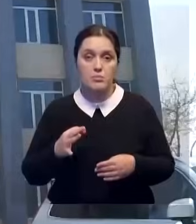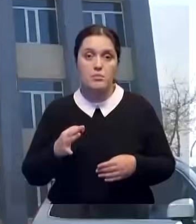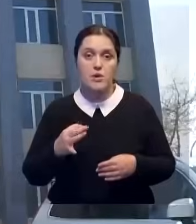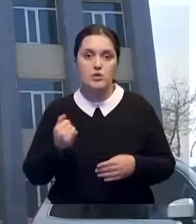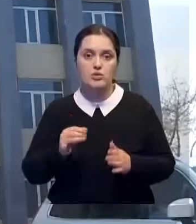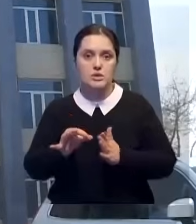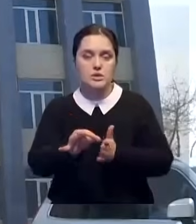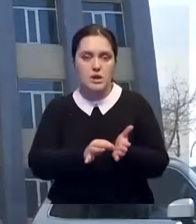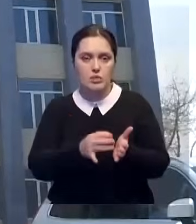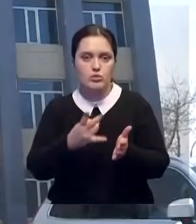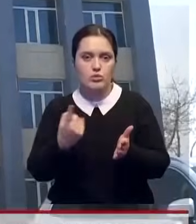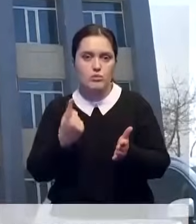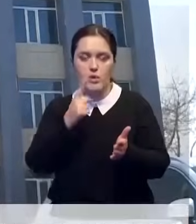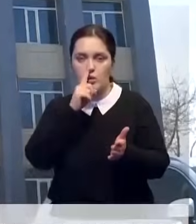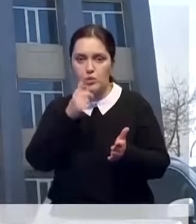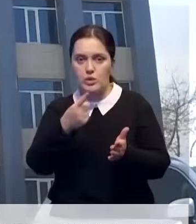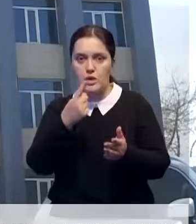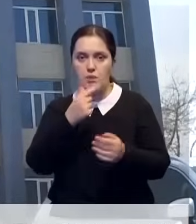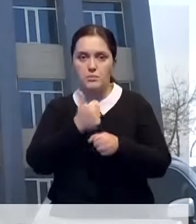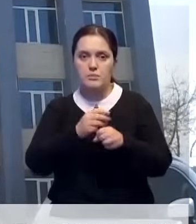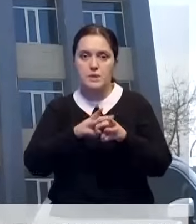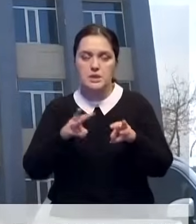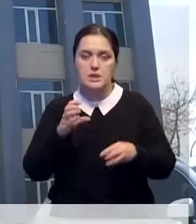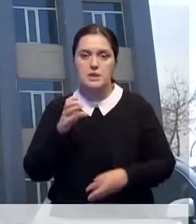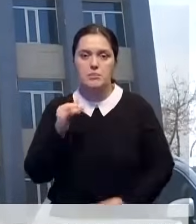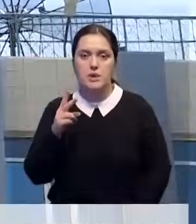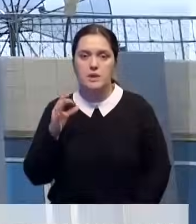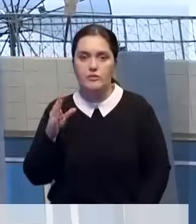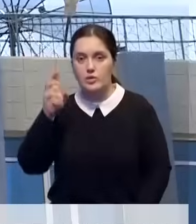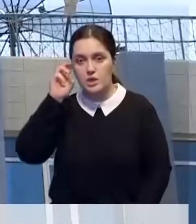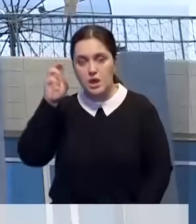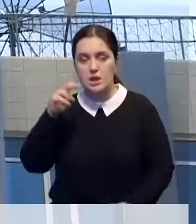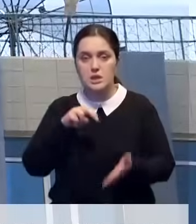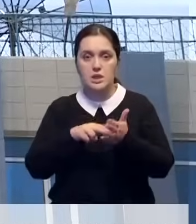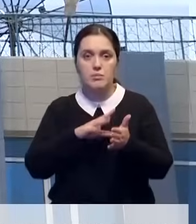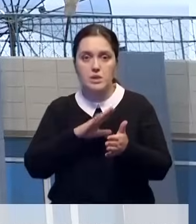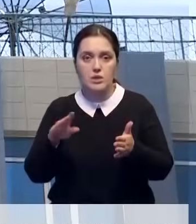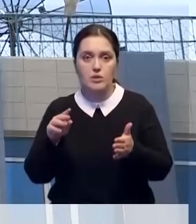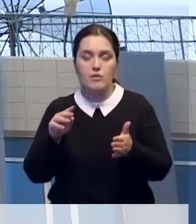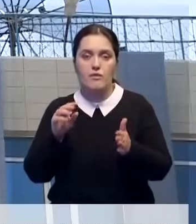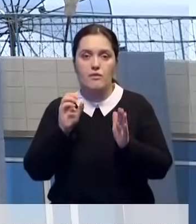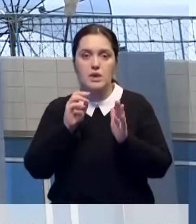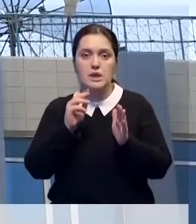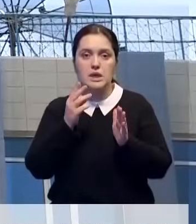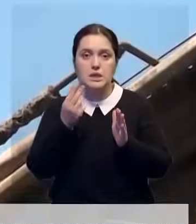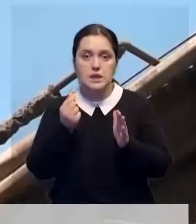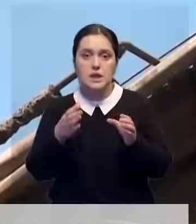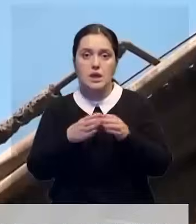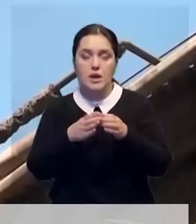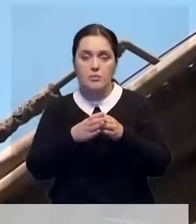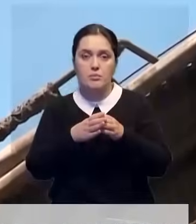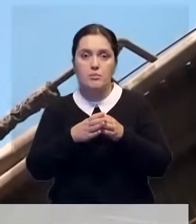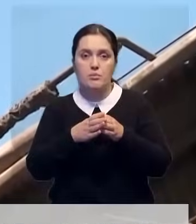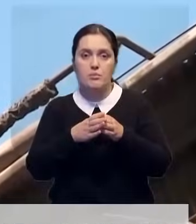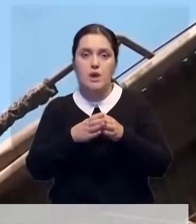половину этой суммы в первый год работы. Об этом заявил премьер-министр Алихан Смаилов. Государство не планирует вкладывать деньги в компанию после